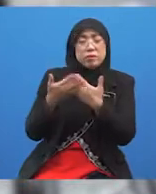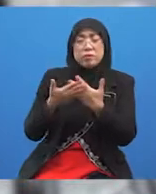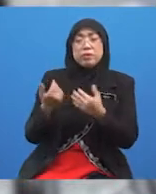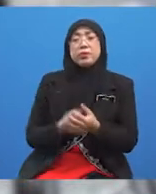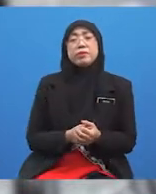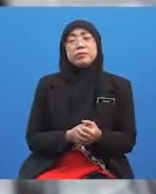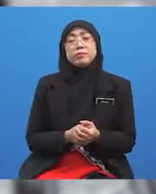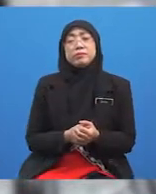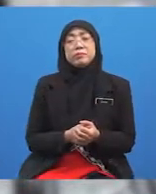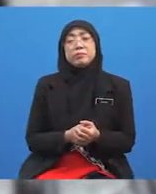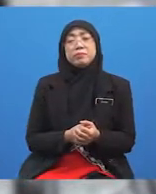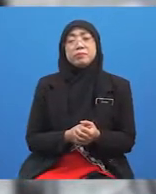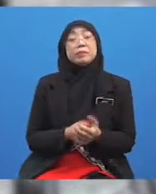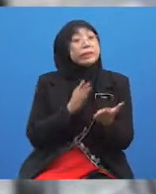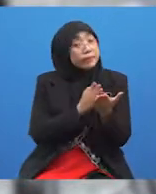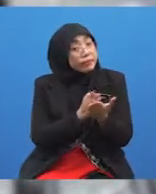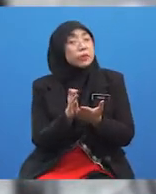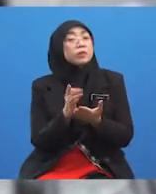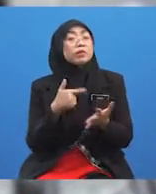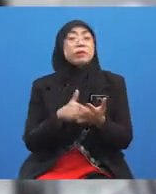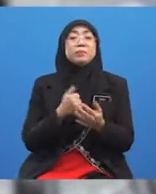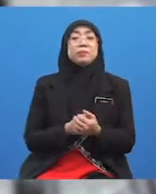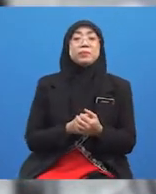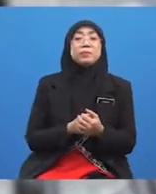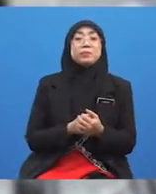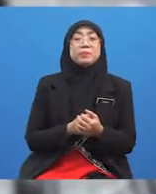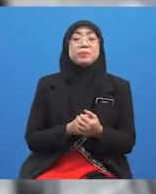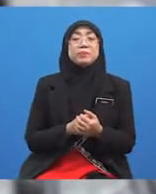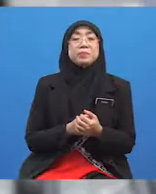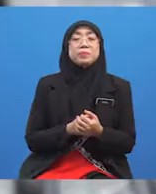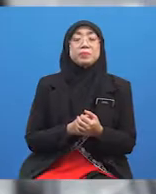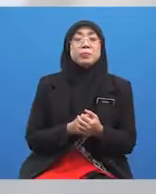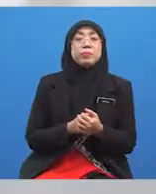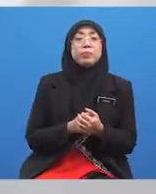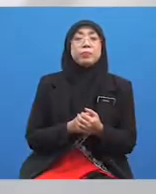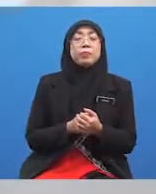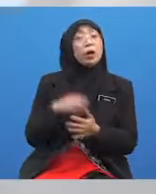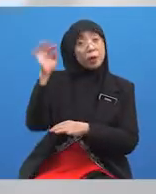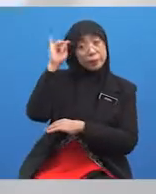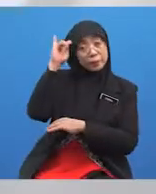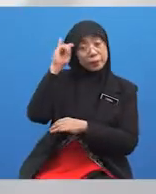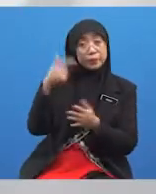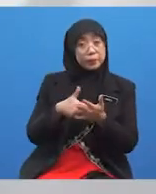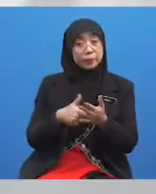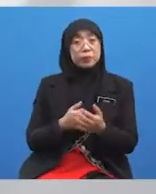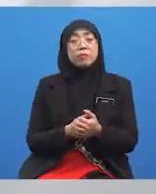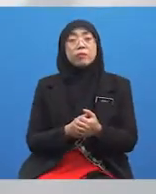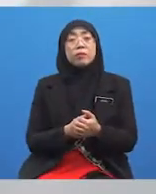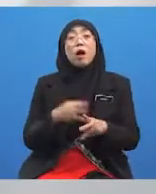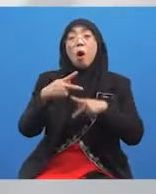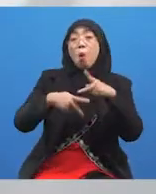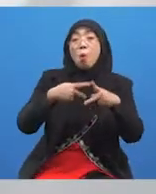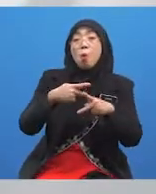tepat. Kita teruskan lagi dengan peta ahli IT, proses keputusan